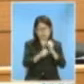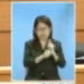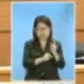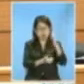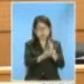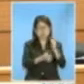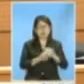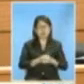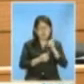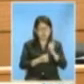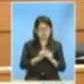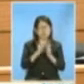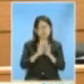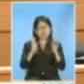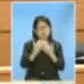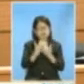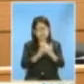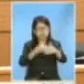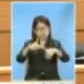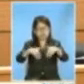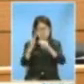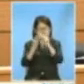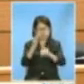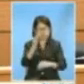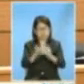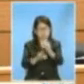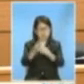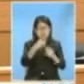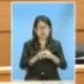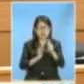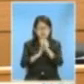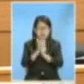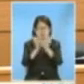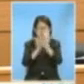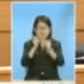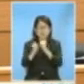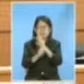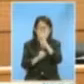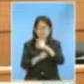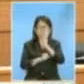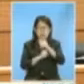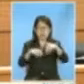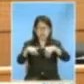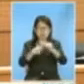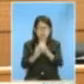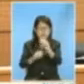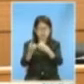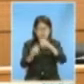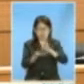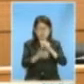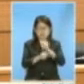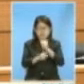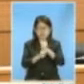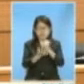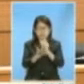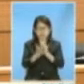ต้องไปทำประชามติมาก่อนเพราะรัฐธรรมนูญฉบับนี้นั้นไปทำประชามติท่านประธานที่เคารพครับผมบอกกับ